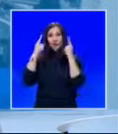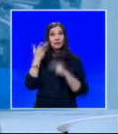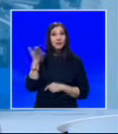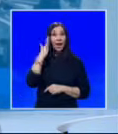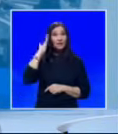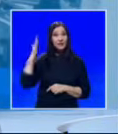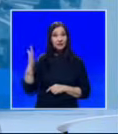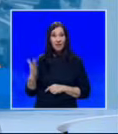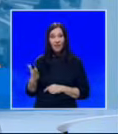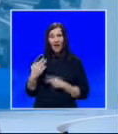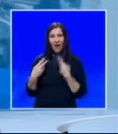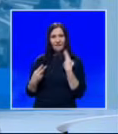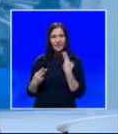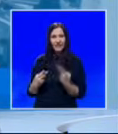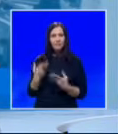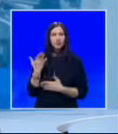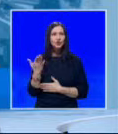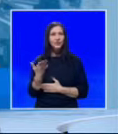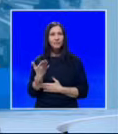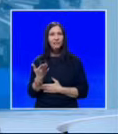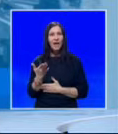тяхна страна видяхме, че те